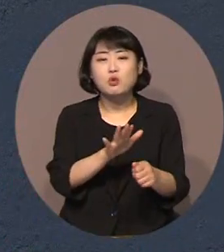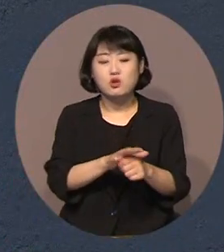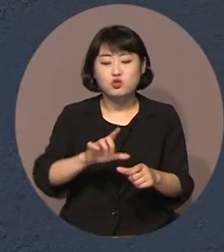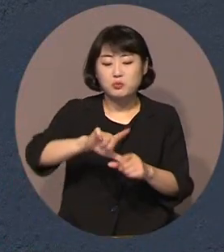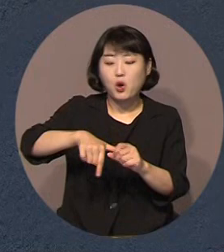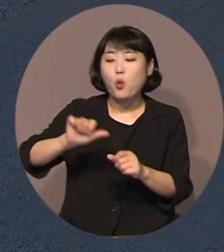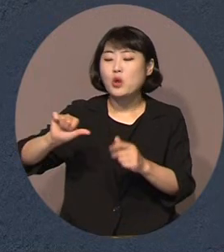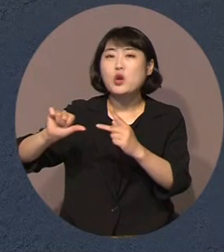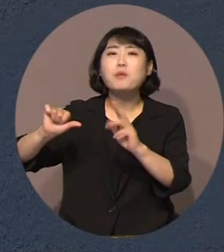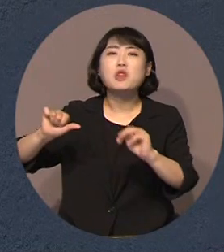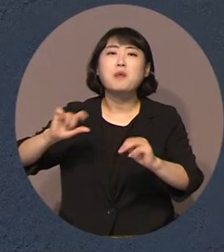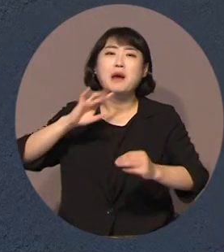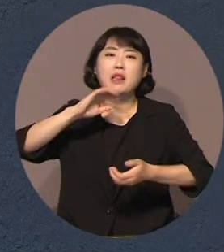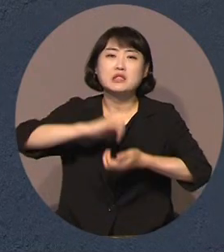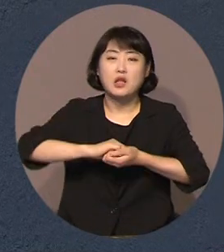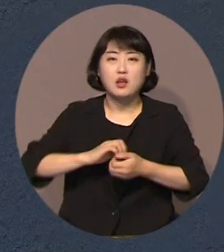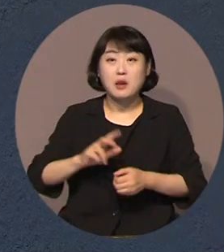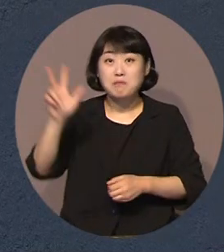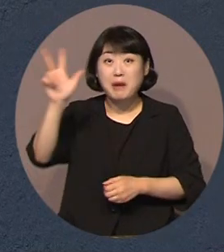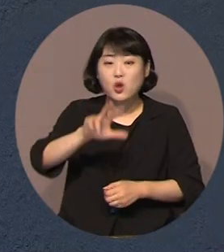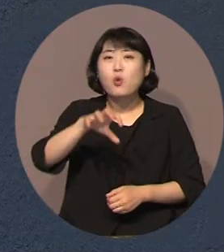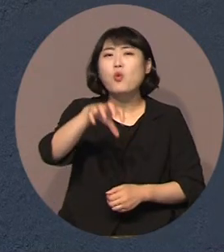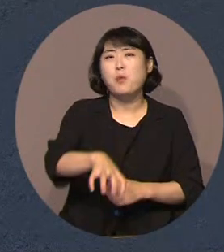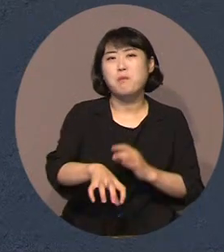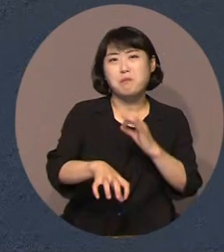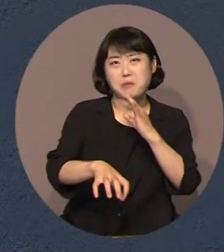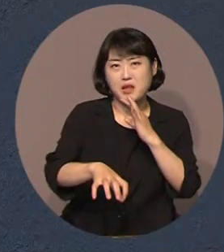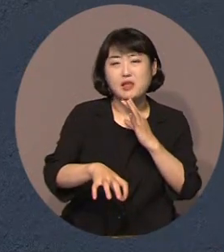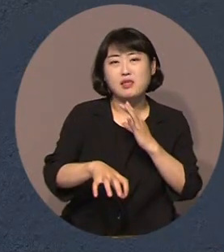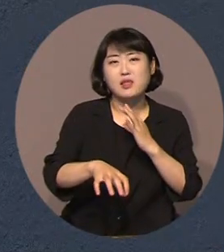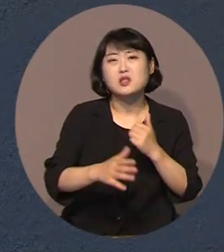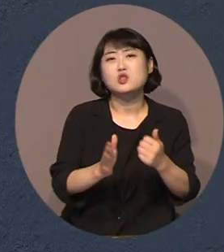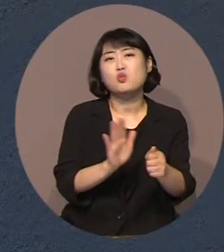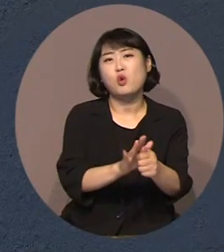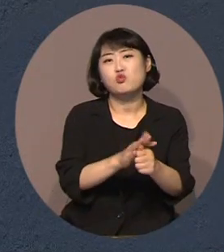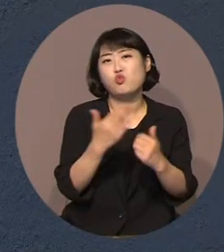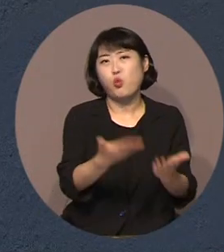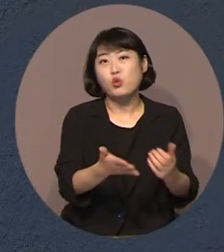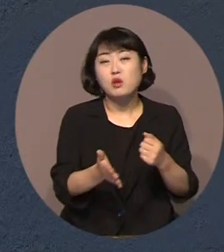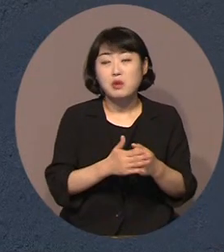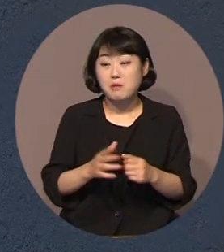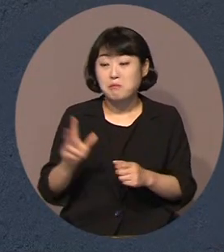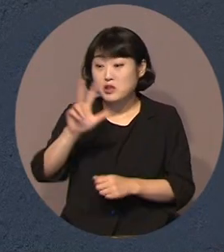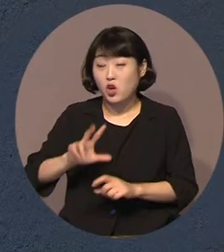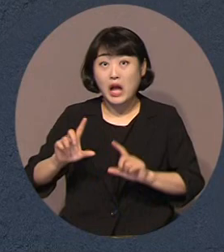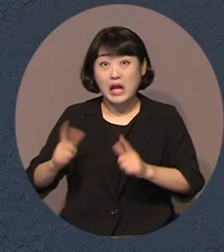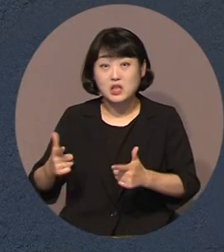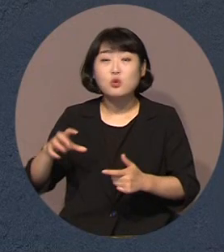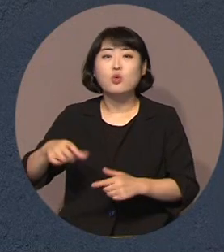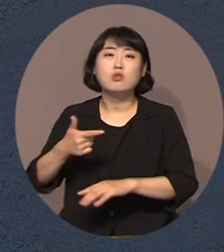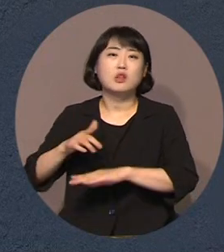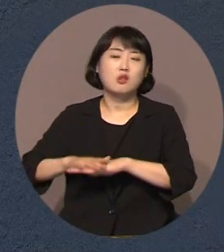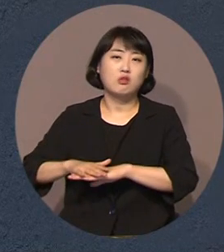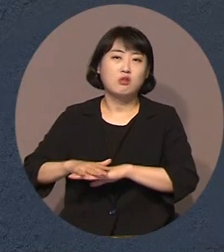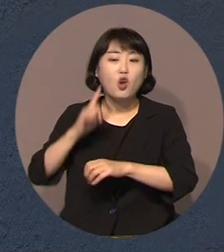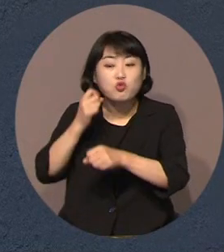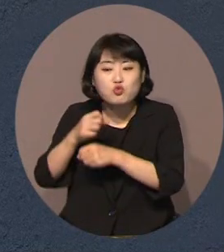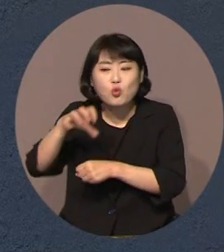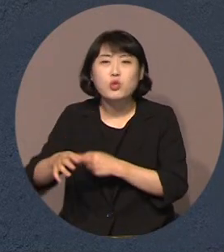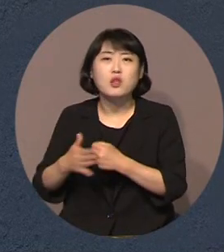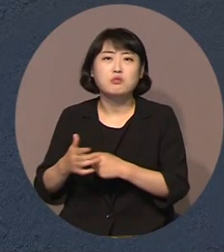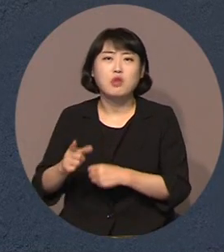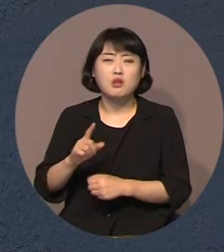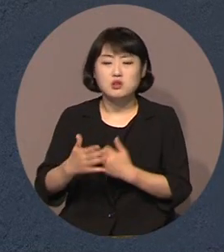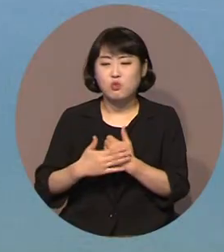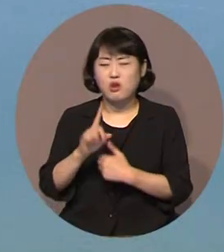한정되고 발전소 소재지만 지역자원 시설세가 추가 지원돼 발전소가 아니라는 이유로 대전은 한 푼도 받지